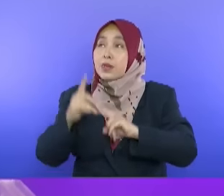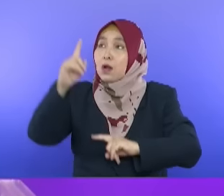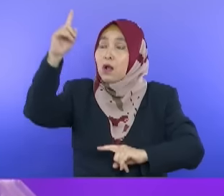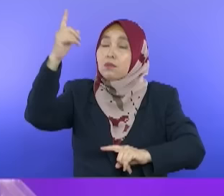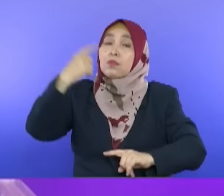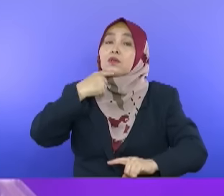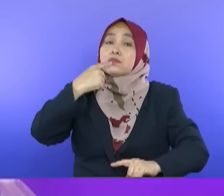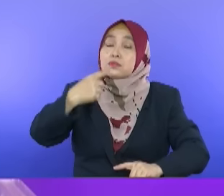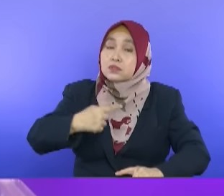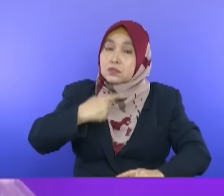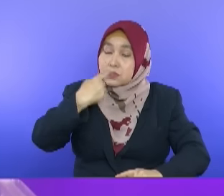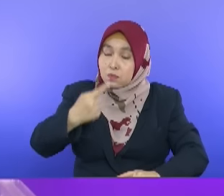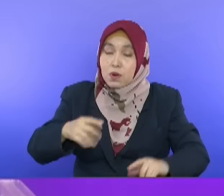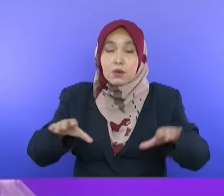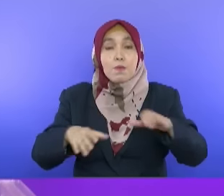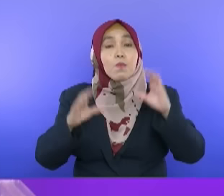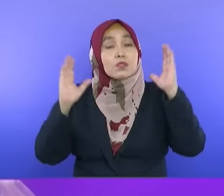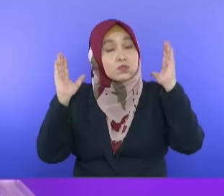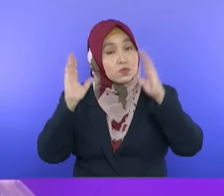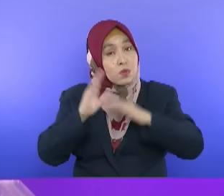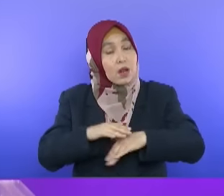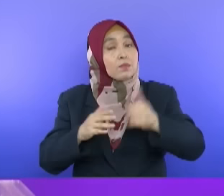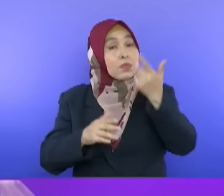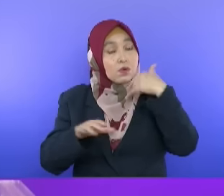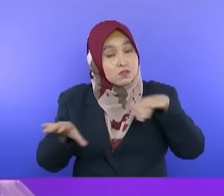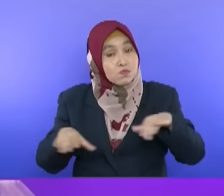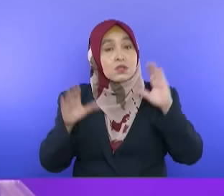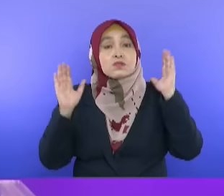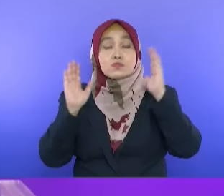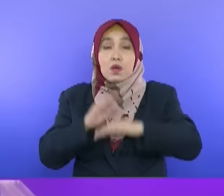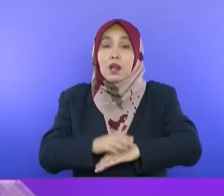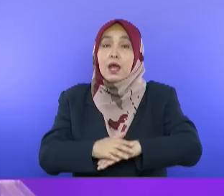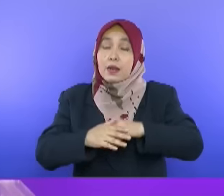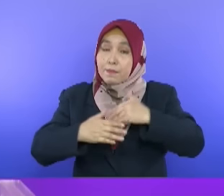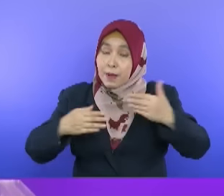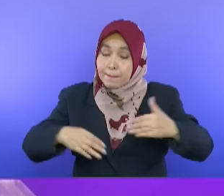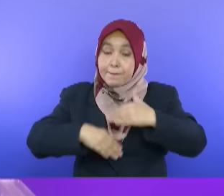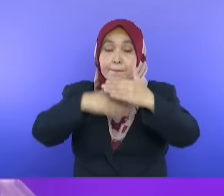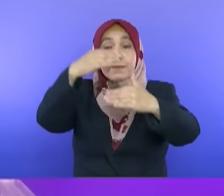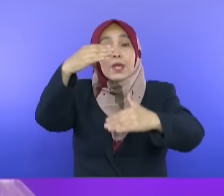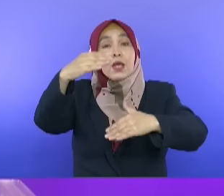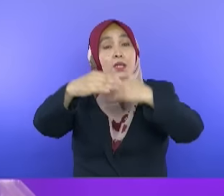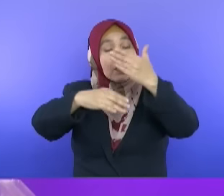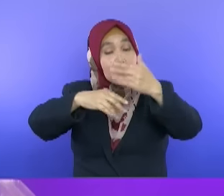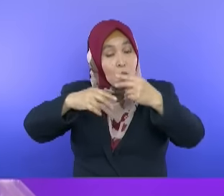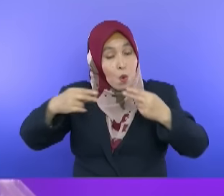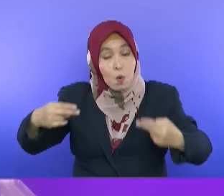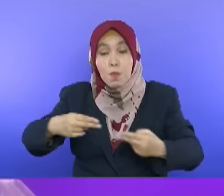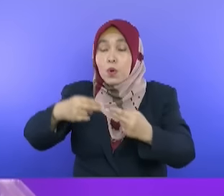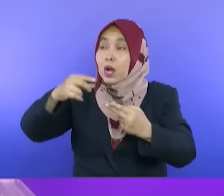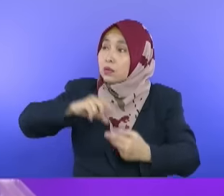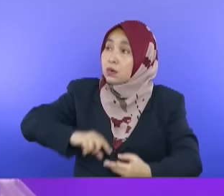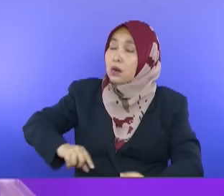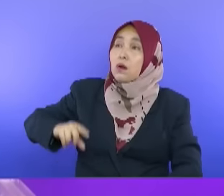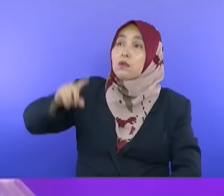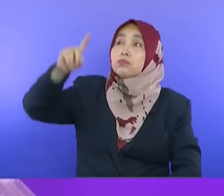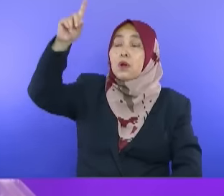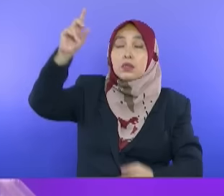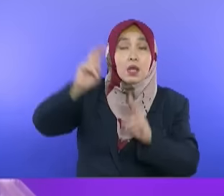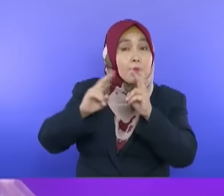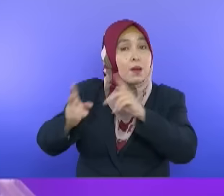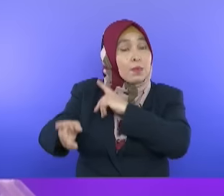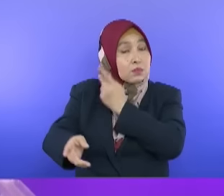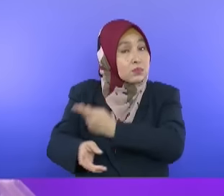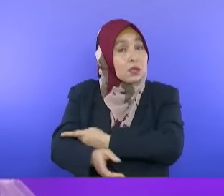dirikan salat karena mendirikan salat ini adalah membina hubungan dengan Allah yang maha berkuasa dia tidak